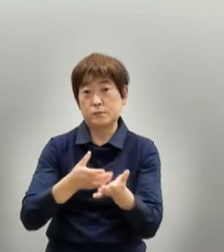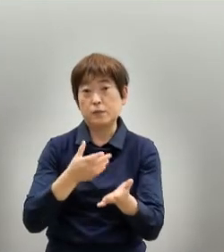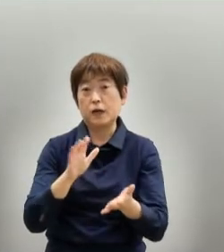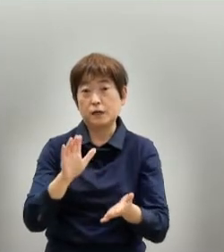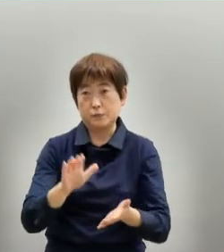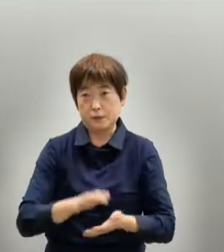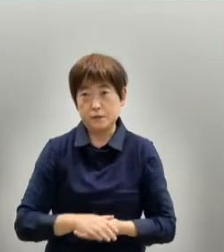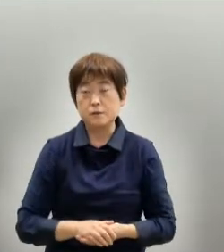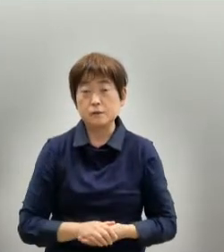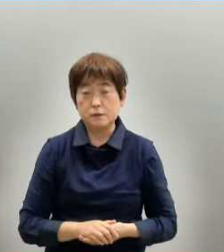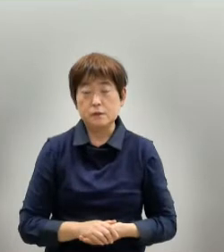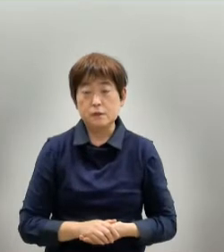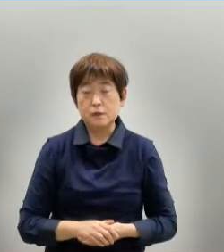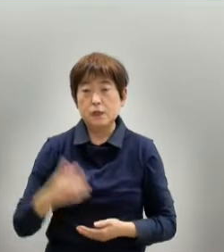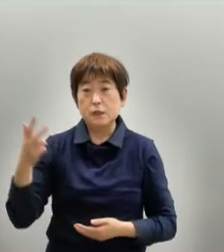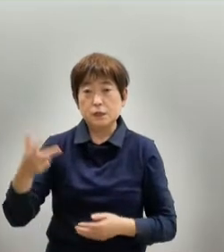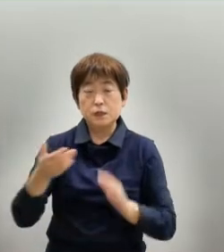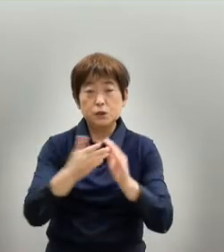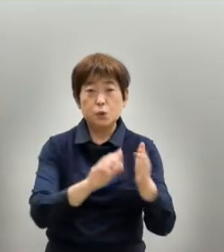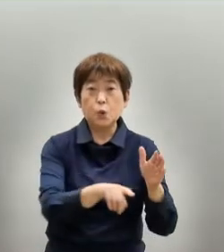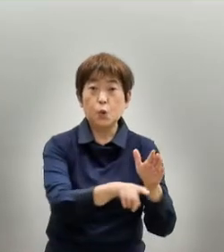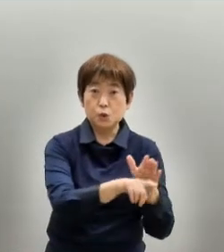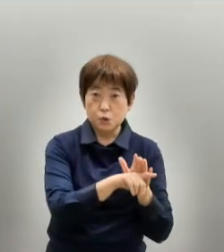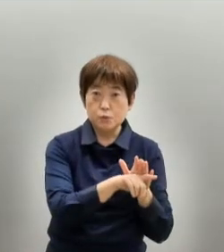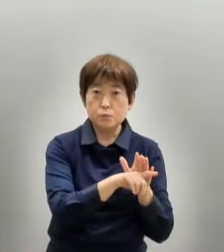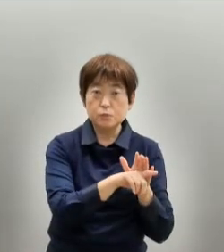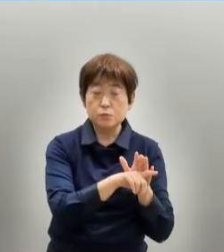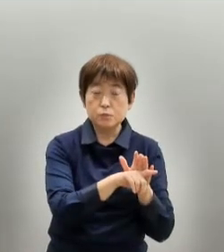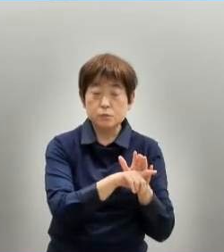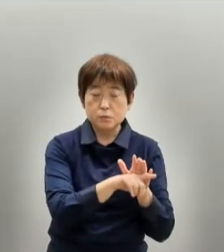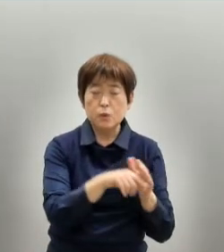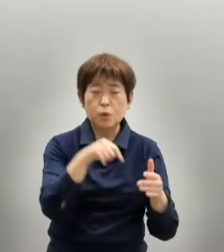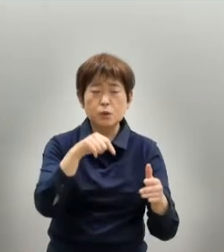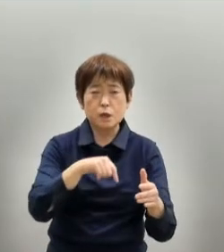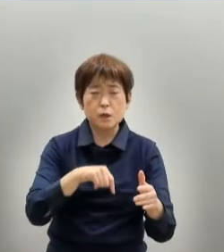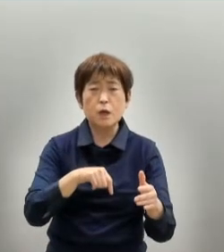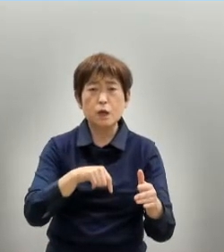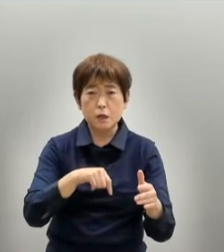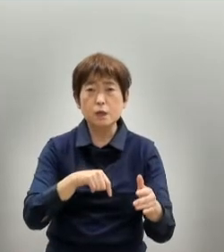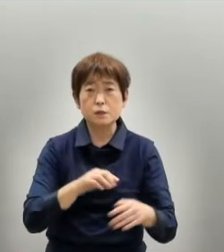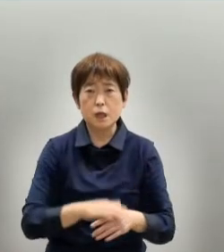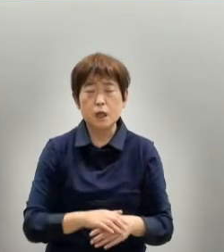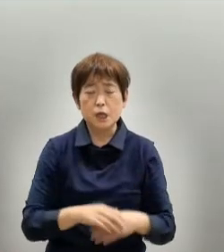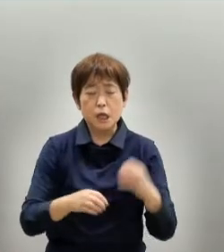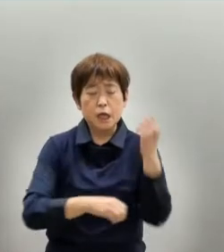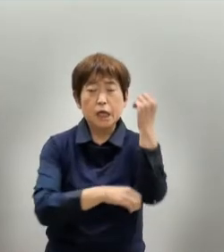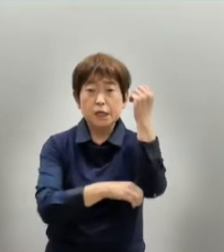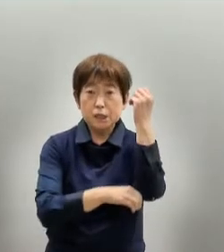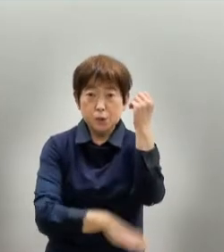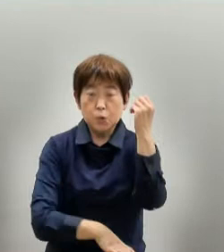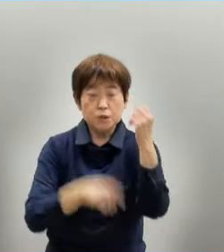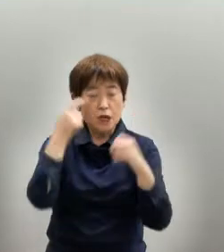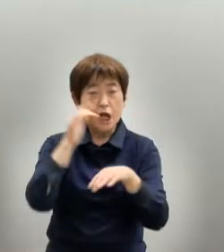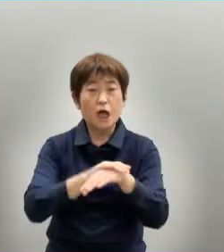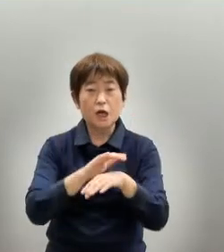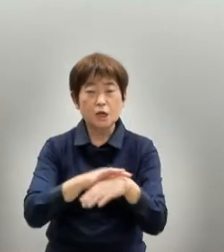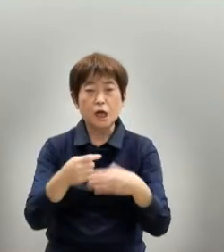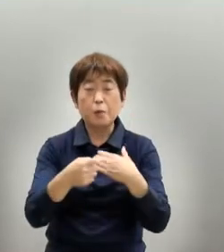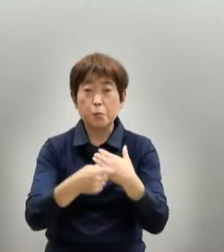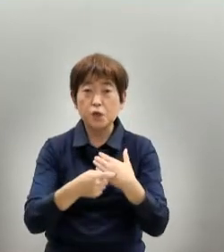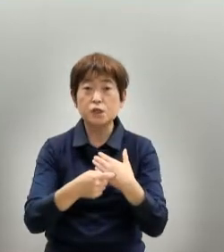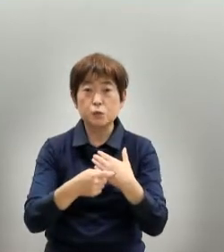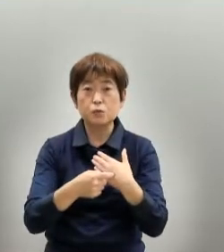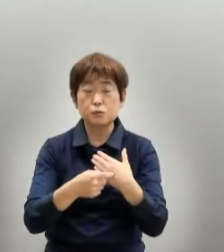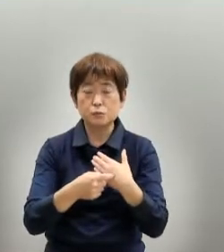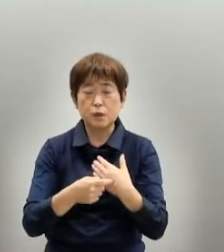市町村でですね、こういった形で考え方をまとめて基準を発表するというような取り組みは他の自治体ではないのかなというふうに思